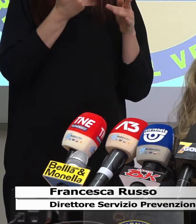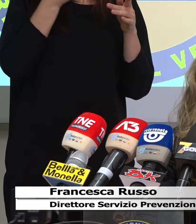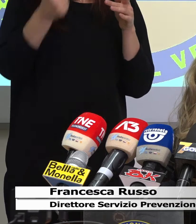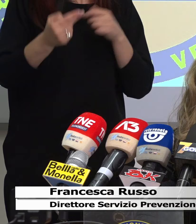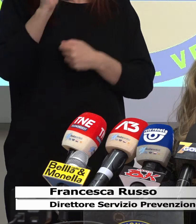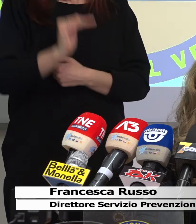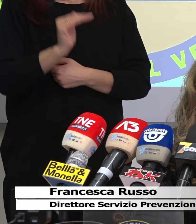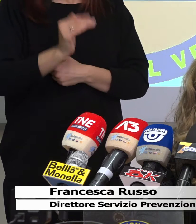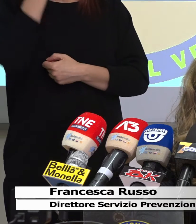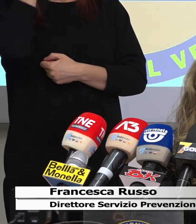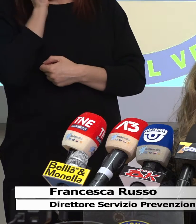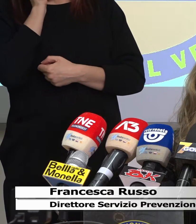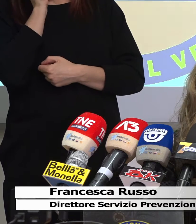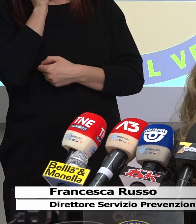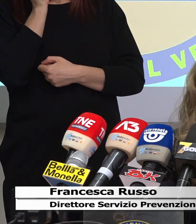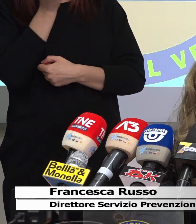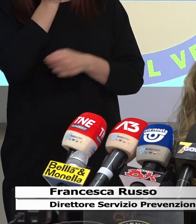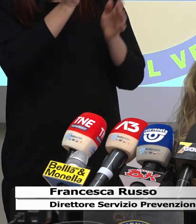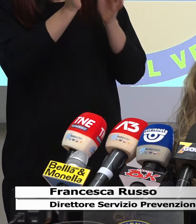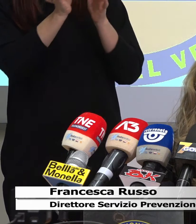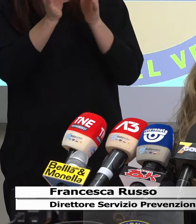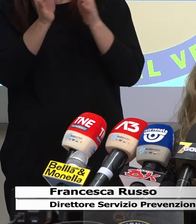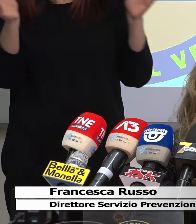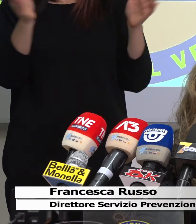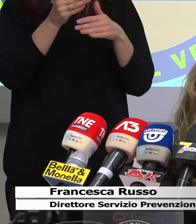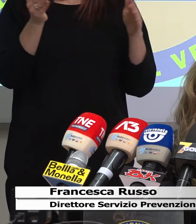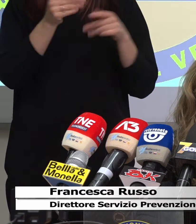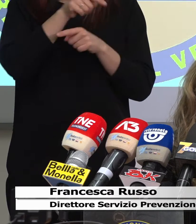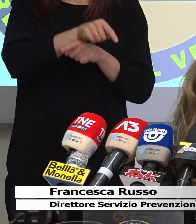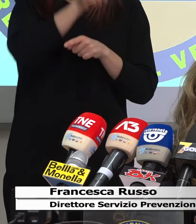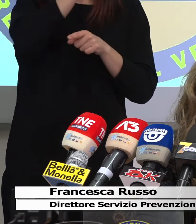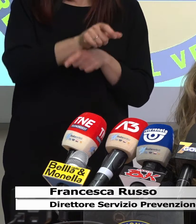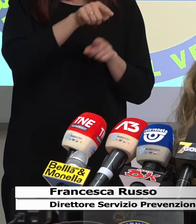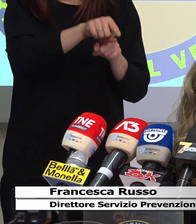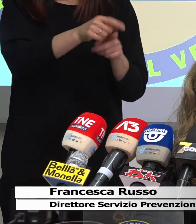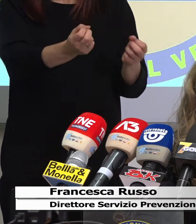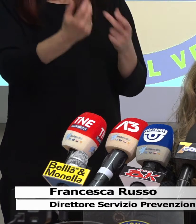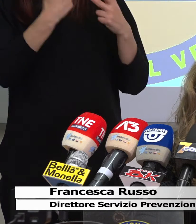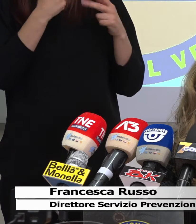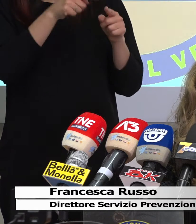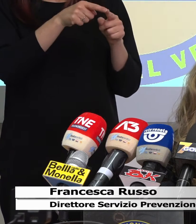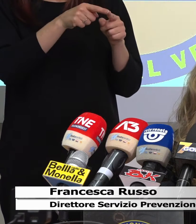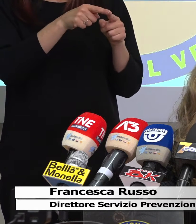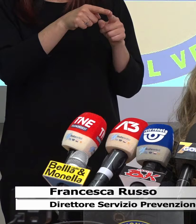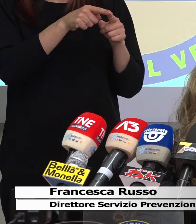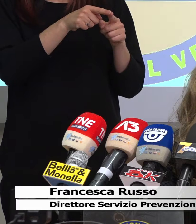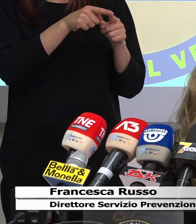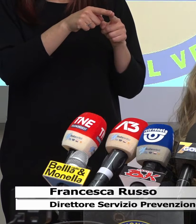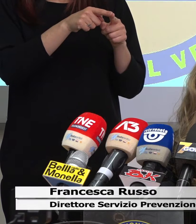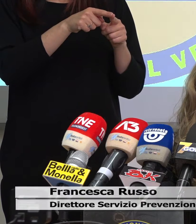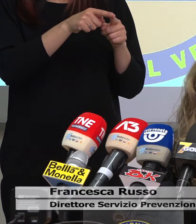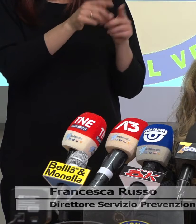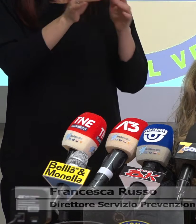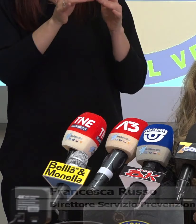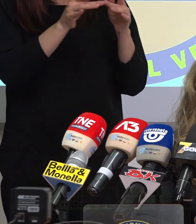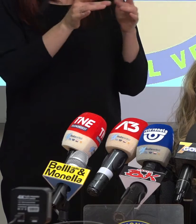Quindi tutti i contatti possibili che la persona ci può indicare, che il soggetto ci può, la persona